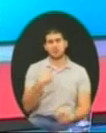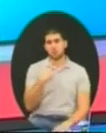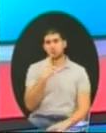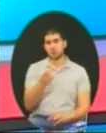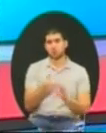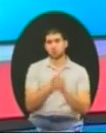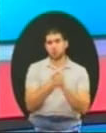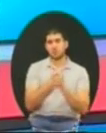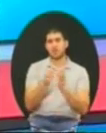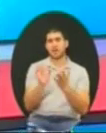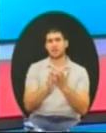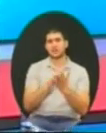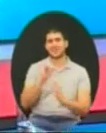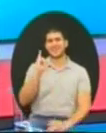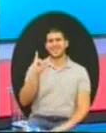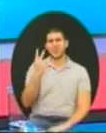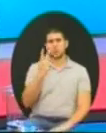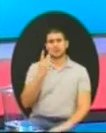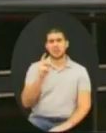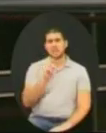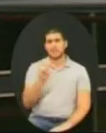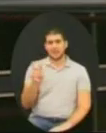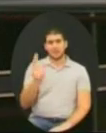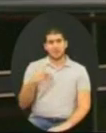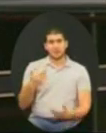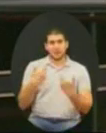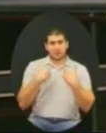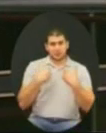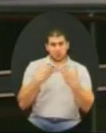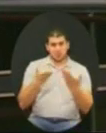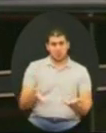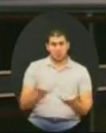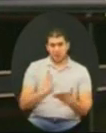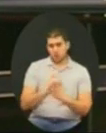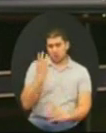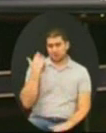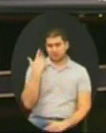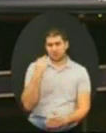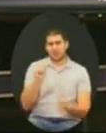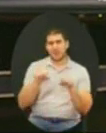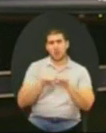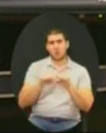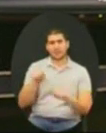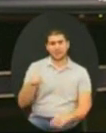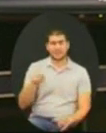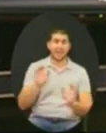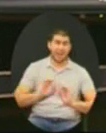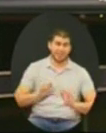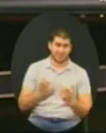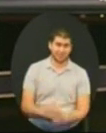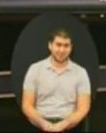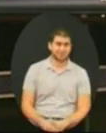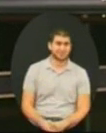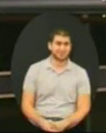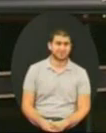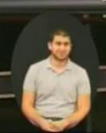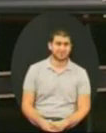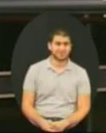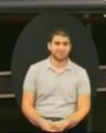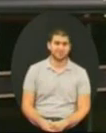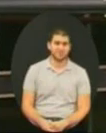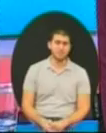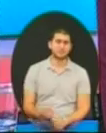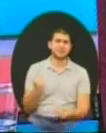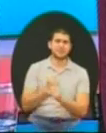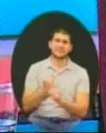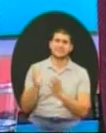אומרת שלום לכתב יניר קוזין מעריב, וגם אצלנו. נכון, שלום, עד נכון. עד לא מכבר בערוץ הכנסת, ועדיין כך. גם. נכון, נכון. תעשה